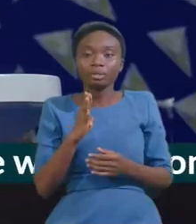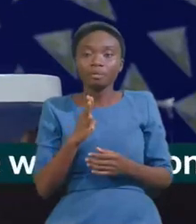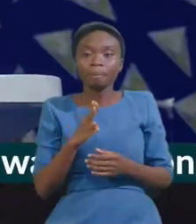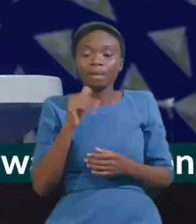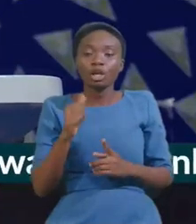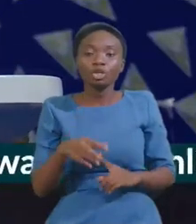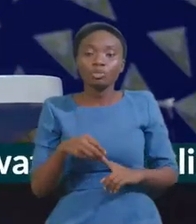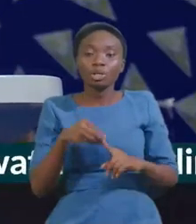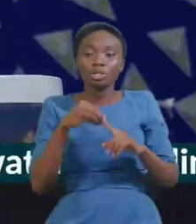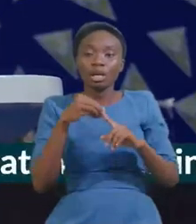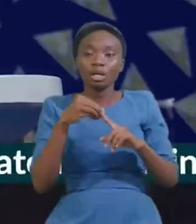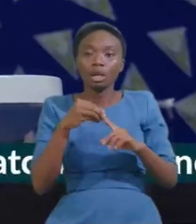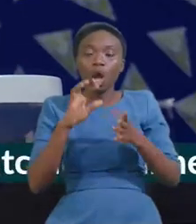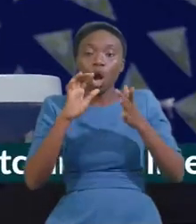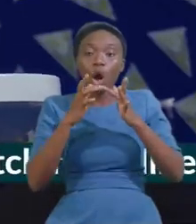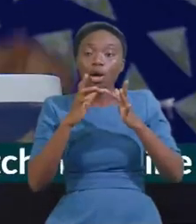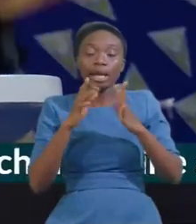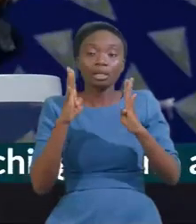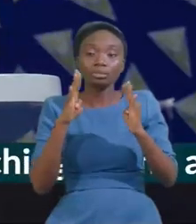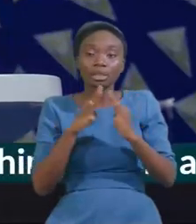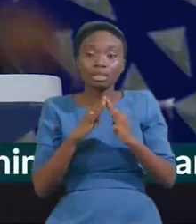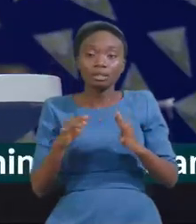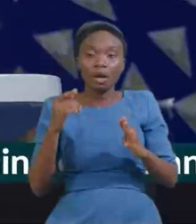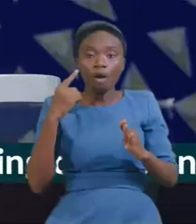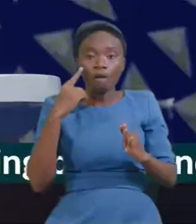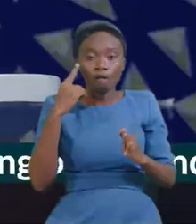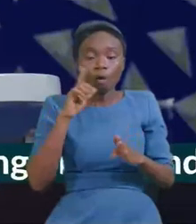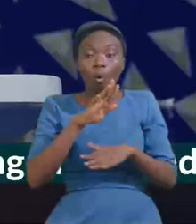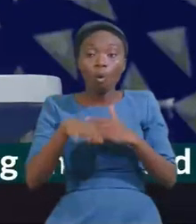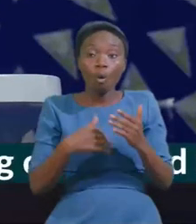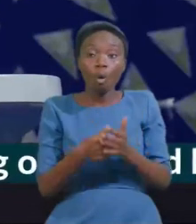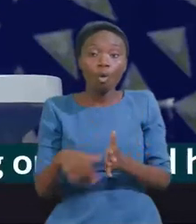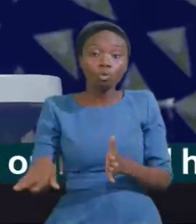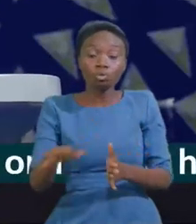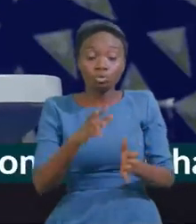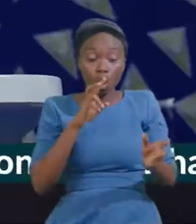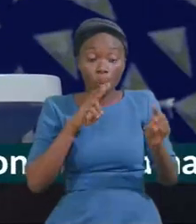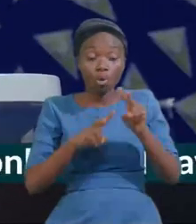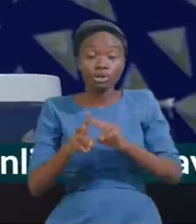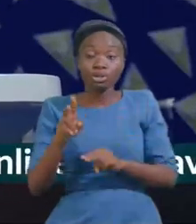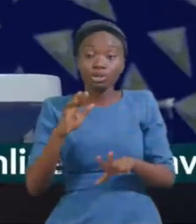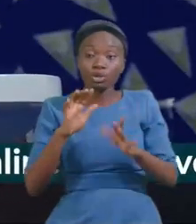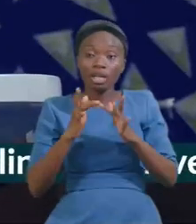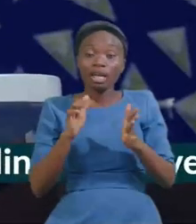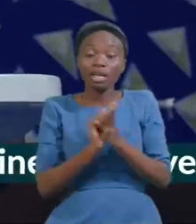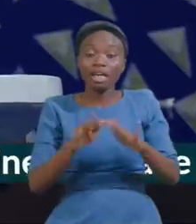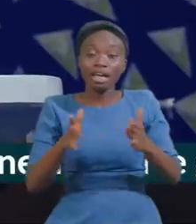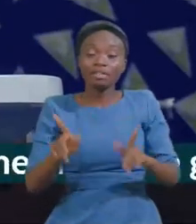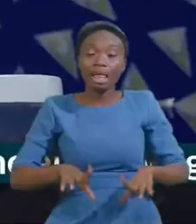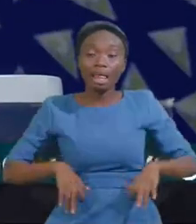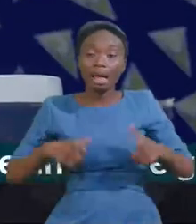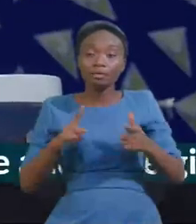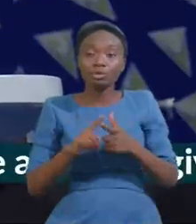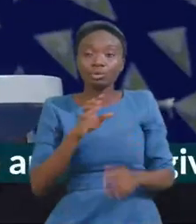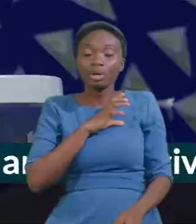a special online banquet for all those watching online who gave their lives to Christ. Il